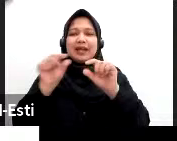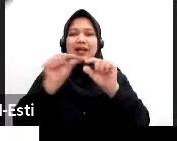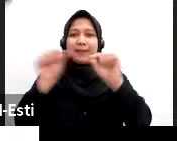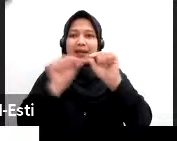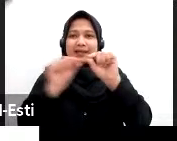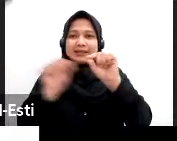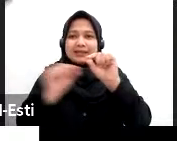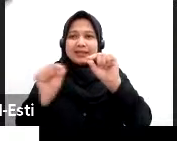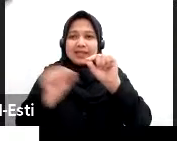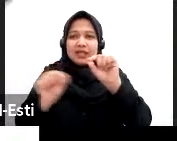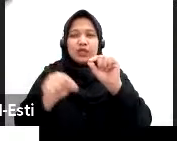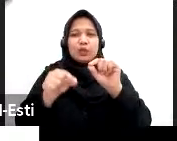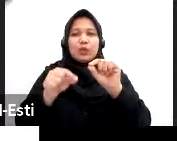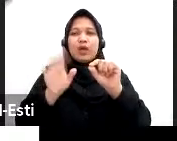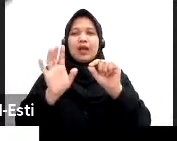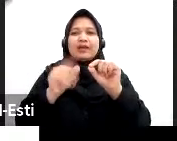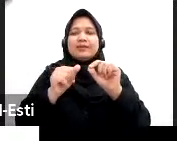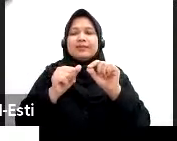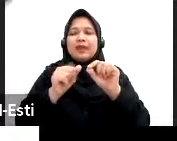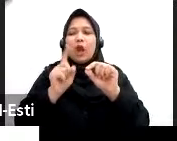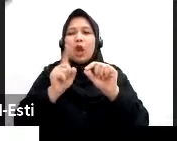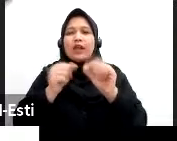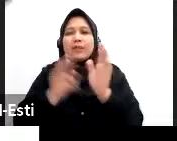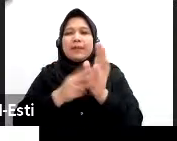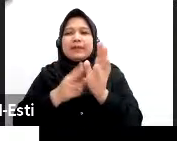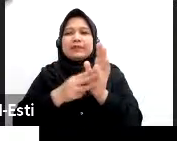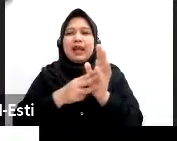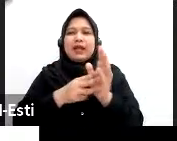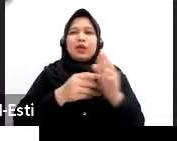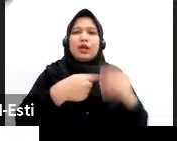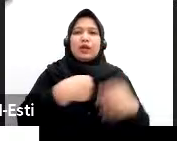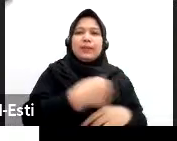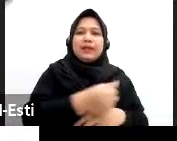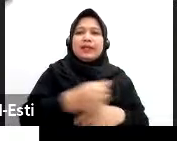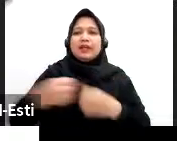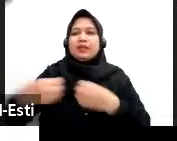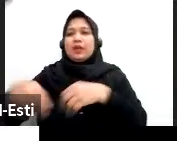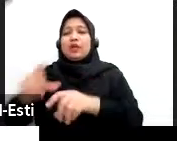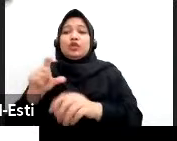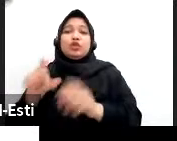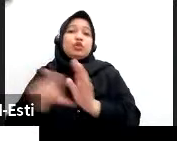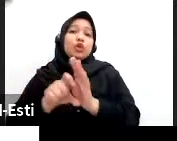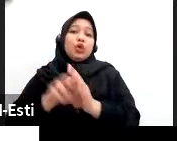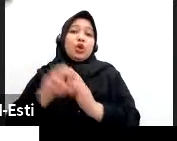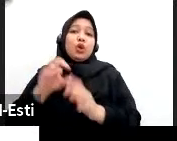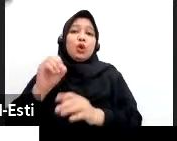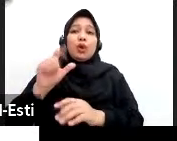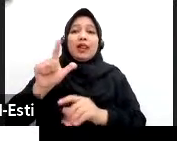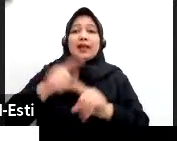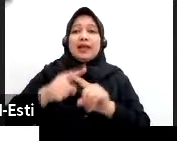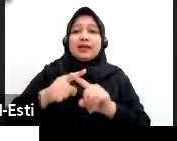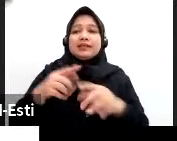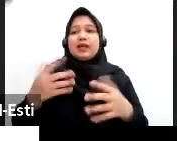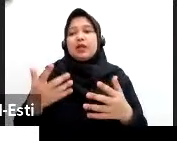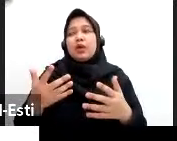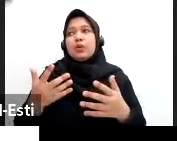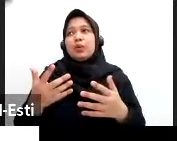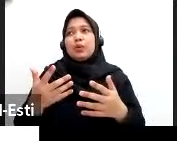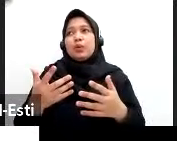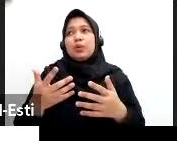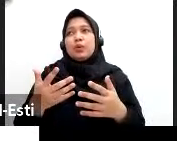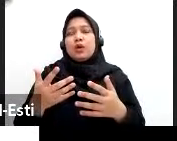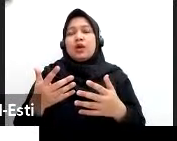antara dan penjual yang seperti yang terjadi ya selesai sebut saja Misalnya OLX dan beberapa misalnya ada apa namanya